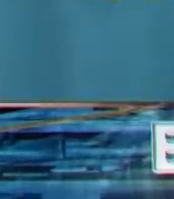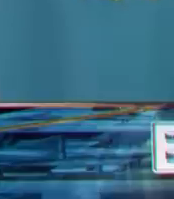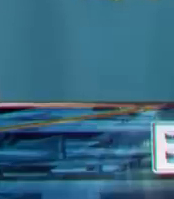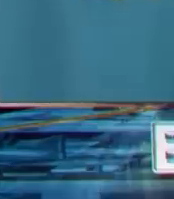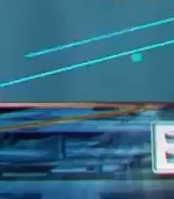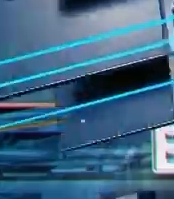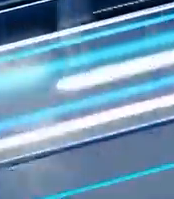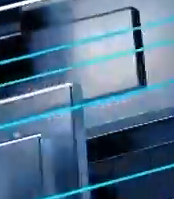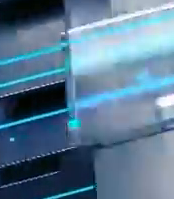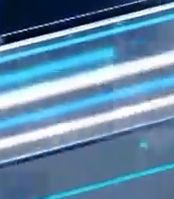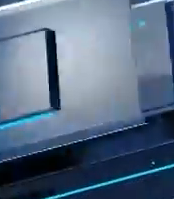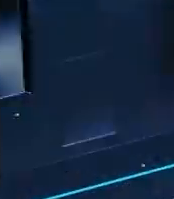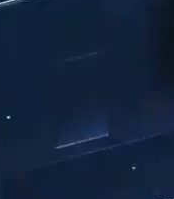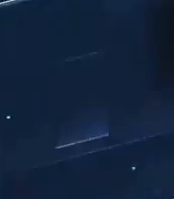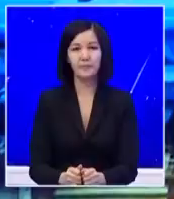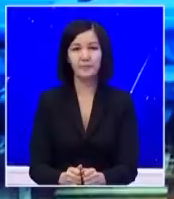саралады.